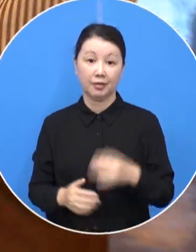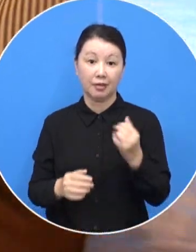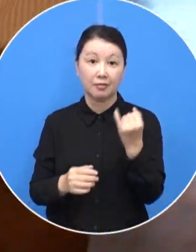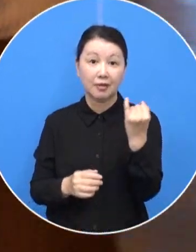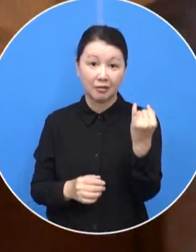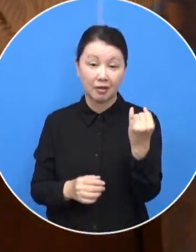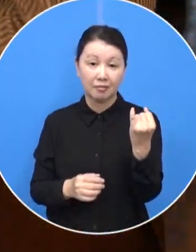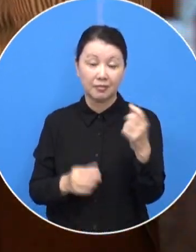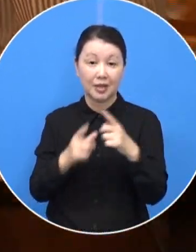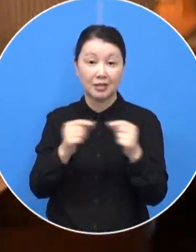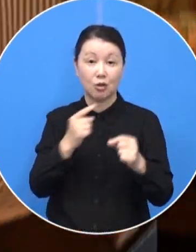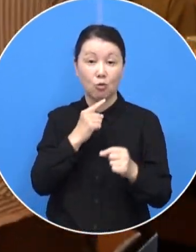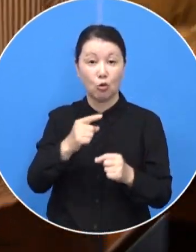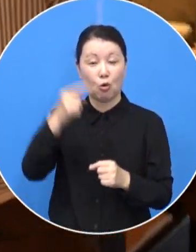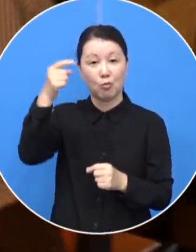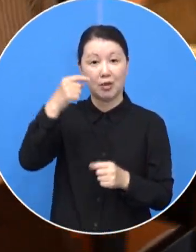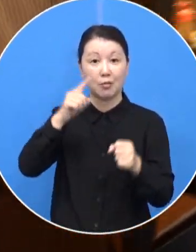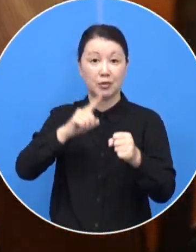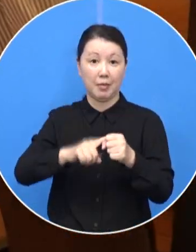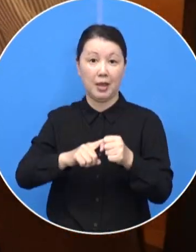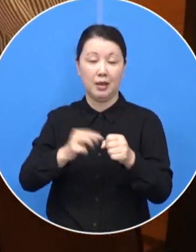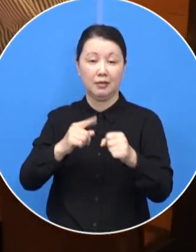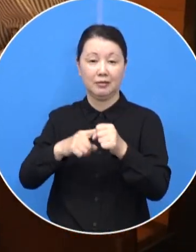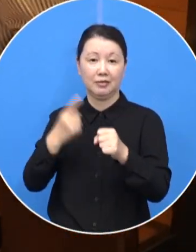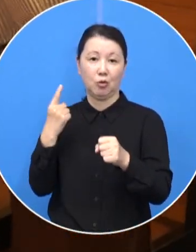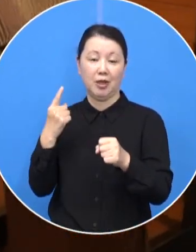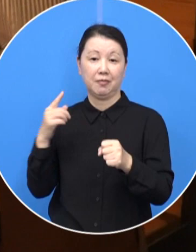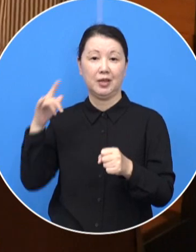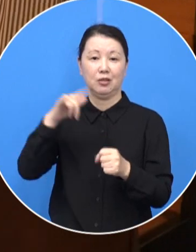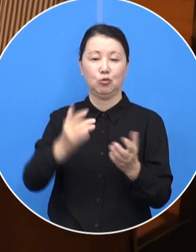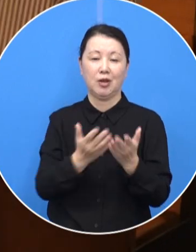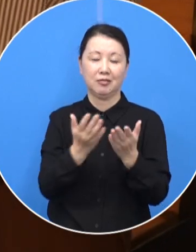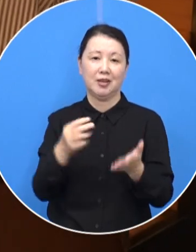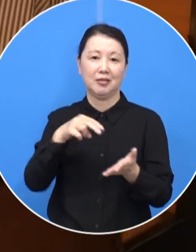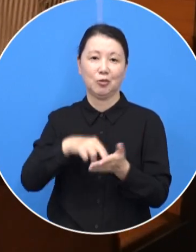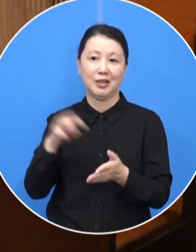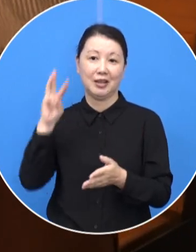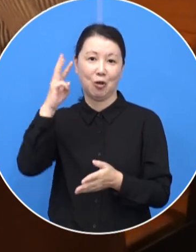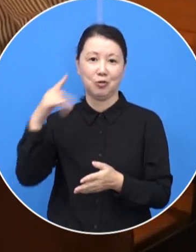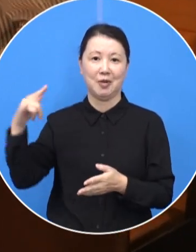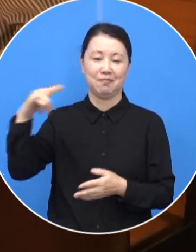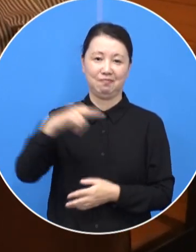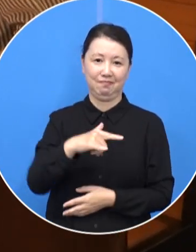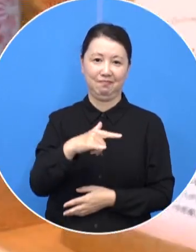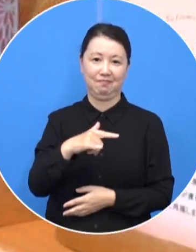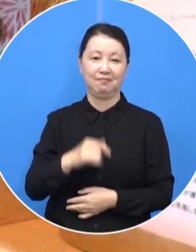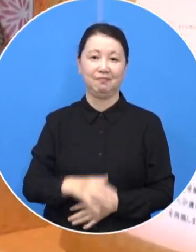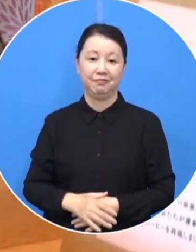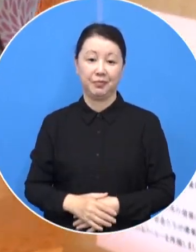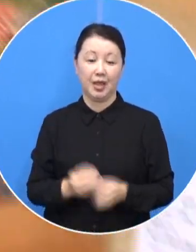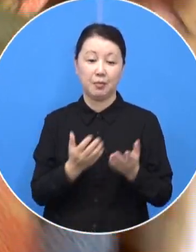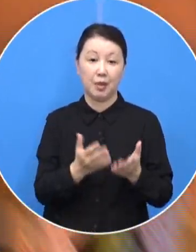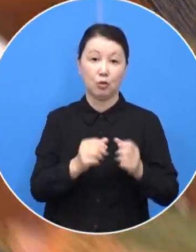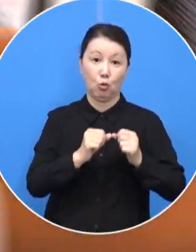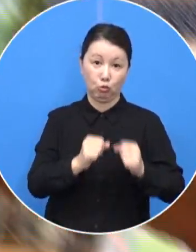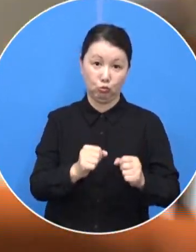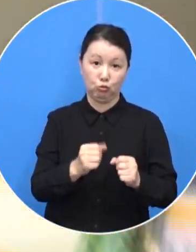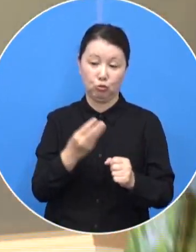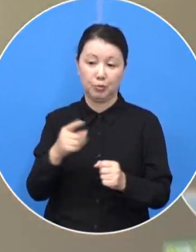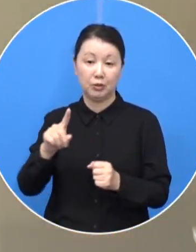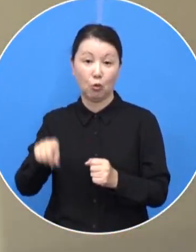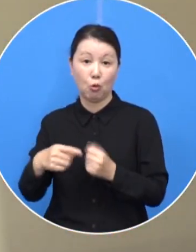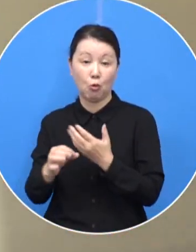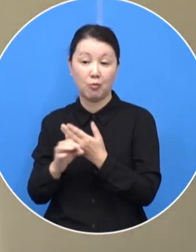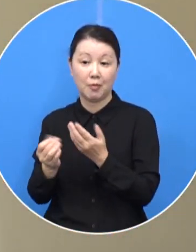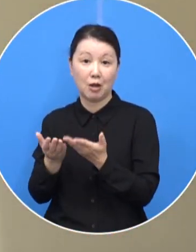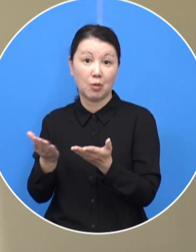タンダラインさんは日本語を学ぶために去年留学生として鹿児島に来ました。勉強しながらみそ